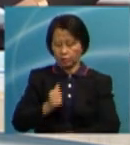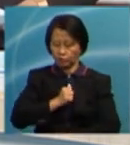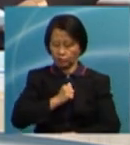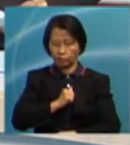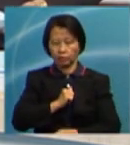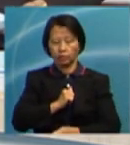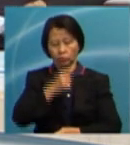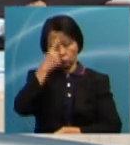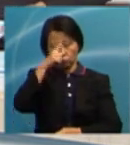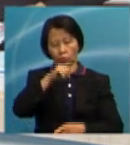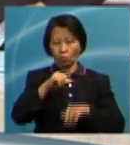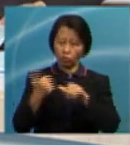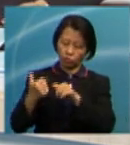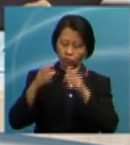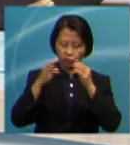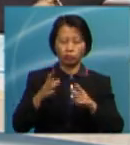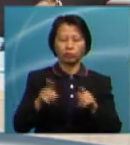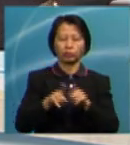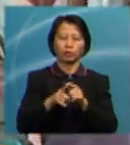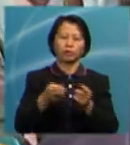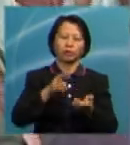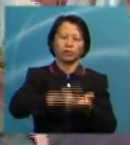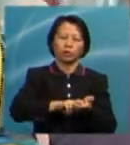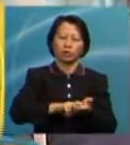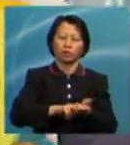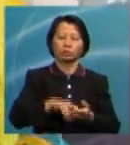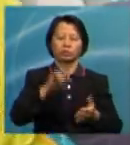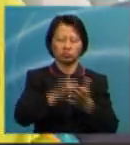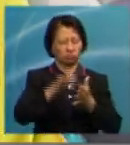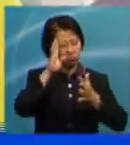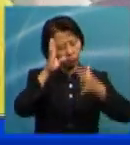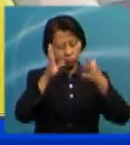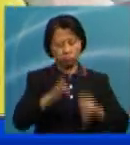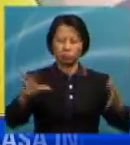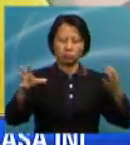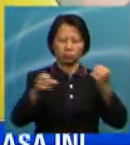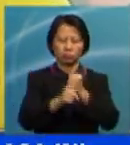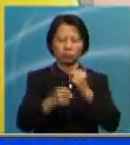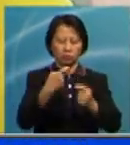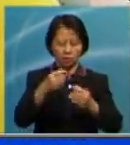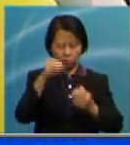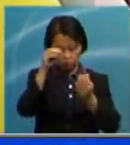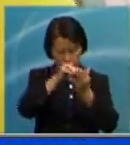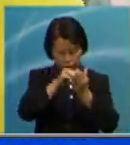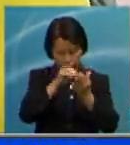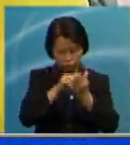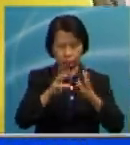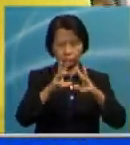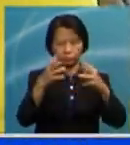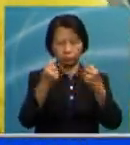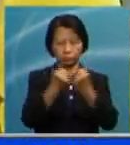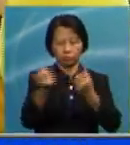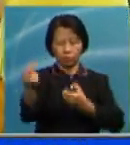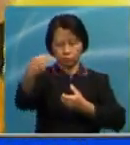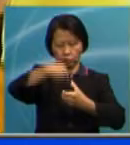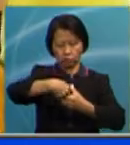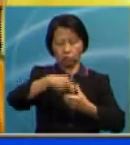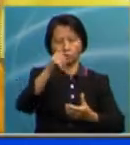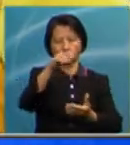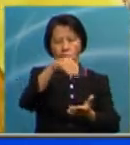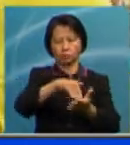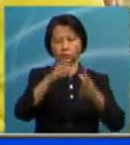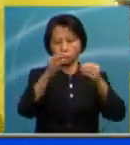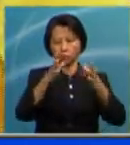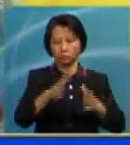sebagai rekod keputusan tersebut adalah antara rumusan daripada input hasil bengkel yang disertai 1000 guru-guru